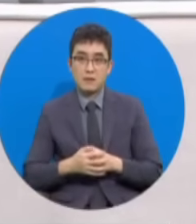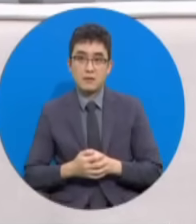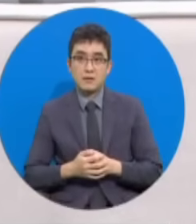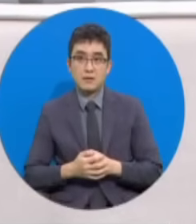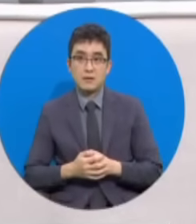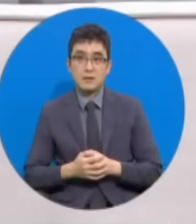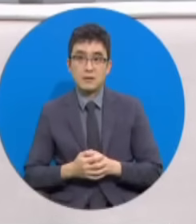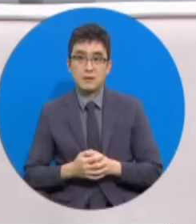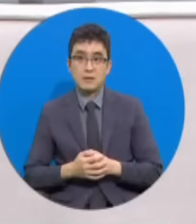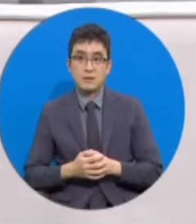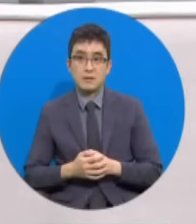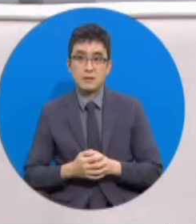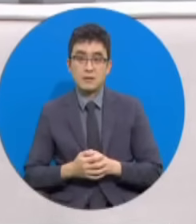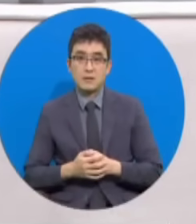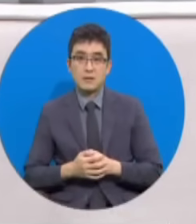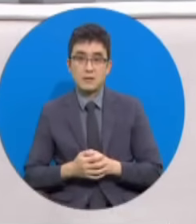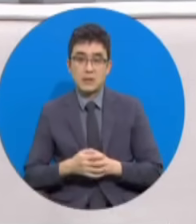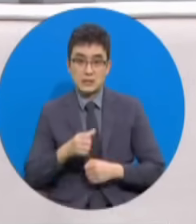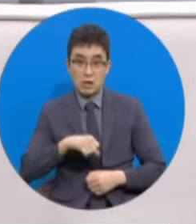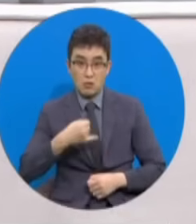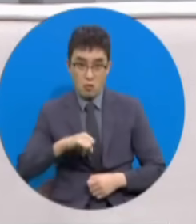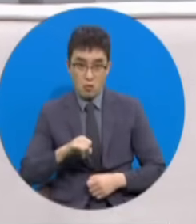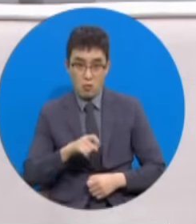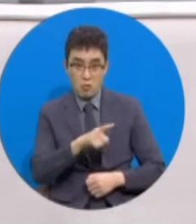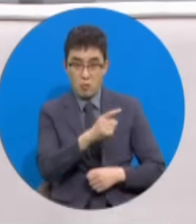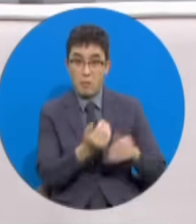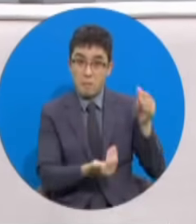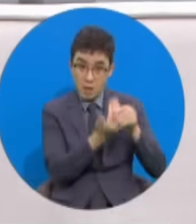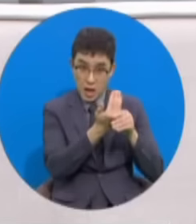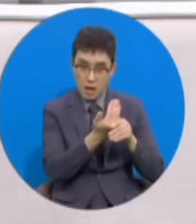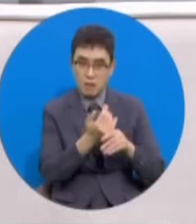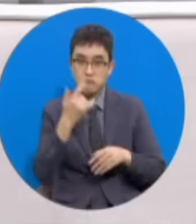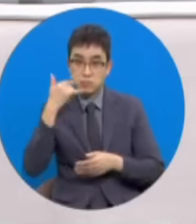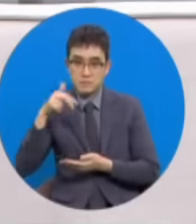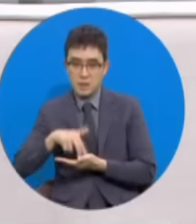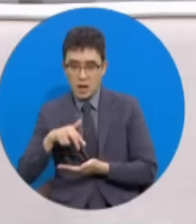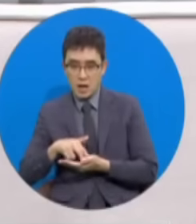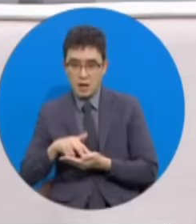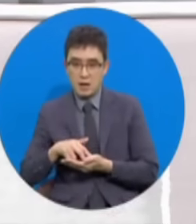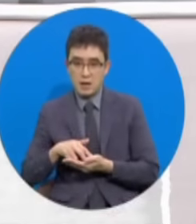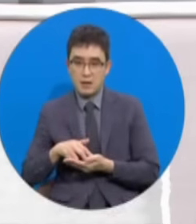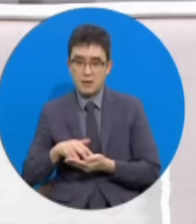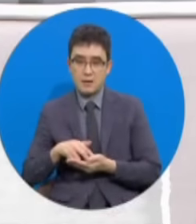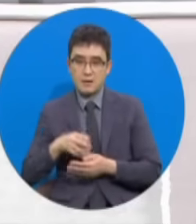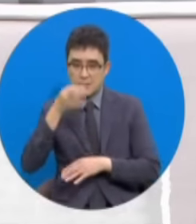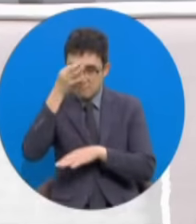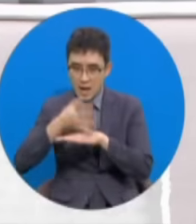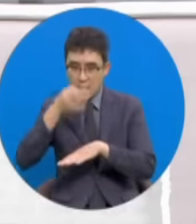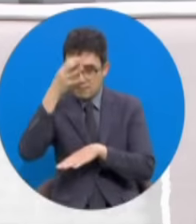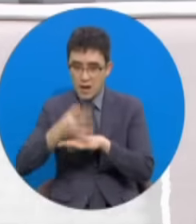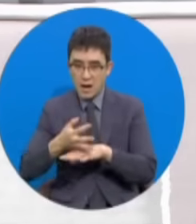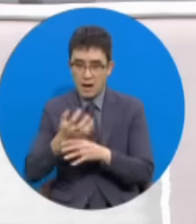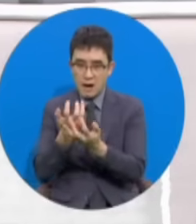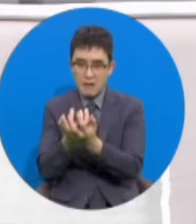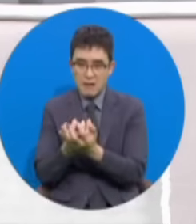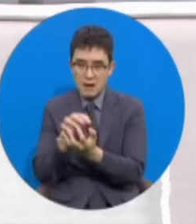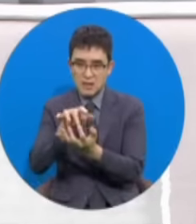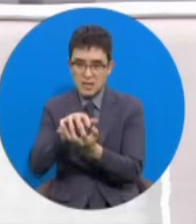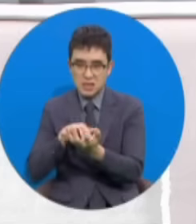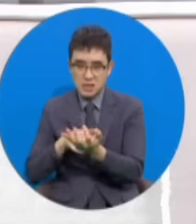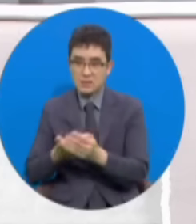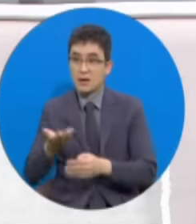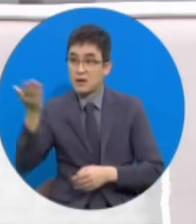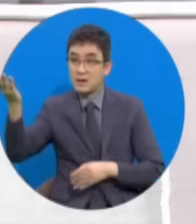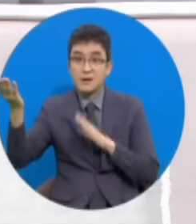생겼으면 부모님이 탄원서 내요. 아 잘못했습니다. 용서해 주라고. 다 탄원서 내거든요. 근데 조국 전